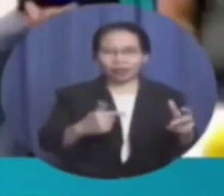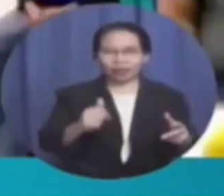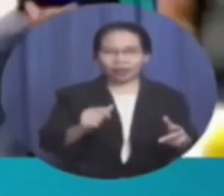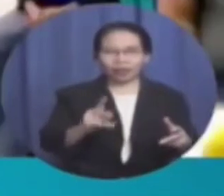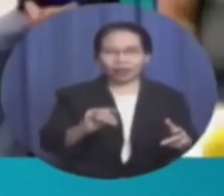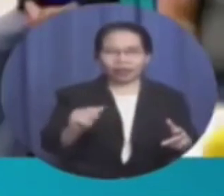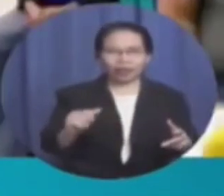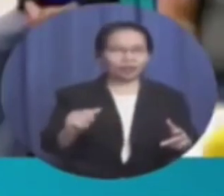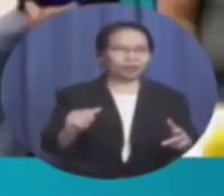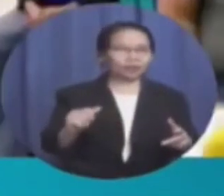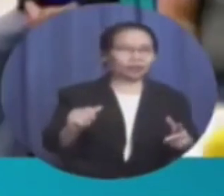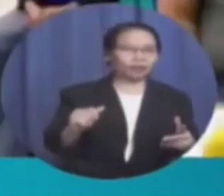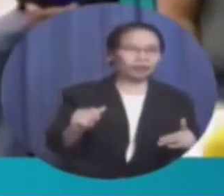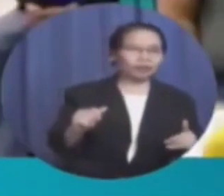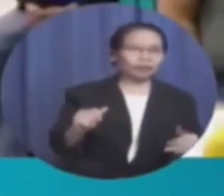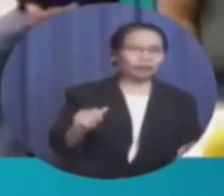Galacia.